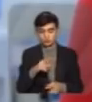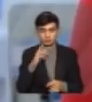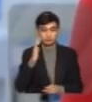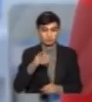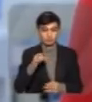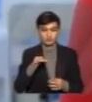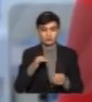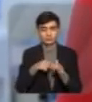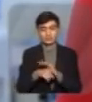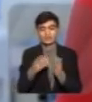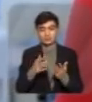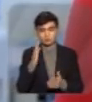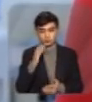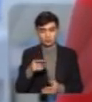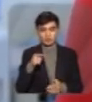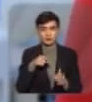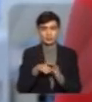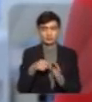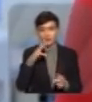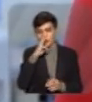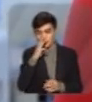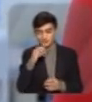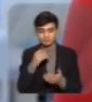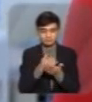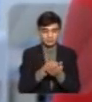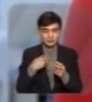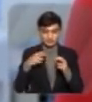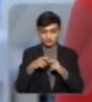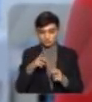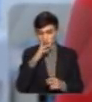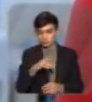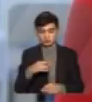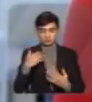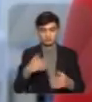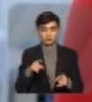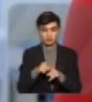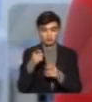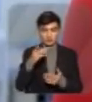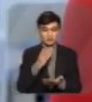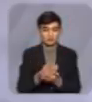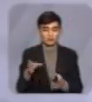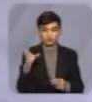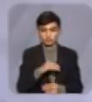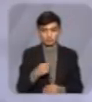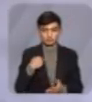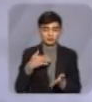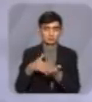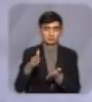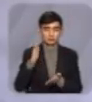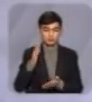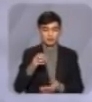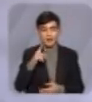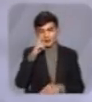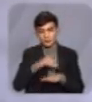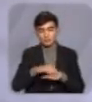деген қорытынды шығарып берсе, ол кірісіне қарамай біз атаулы әлеуметтік көмекке жүмге азаматқа бастартамыз. Әкімдіктегілер